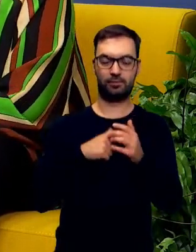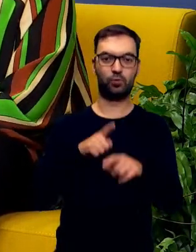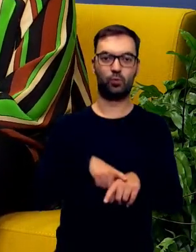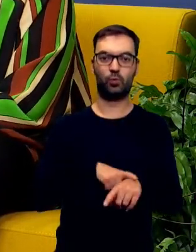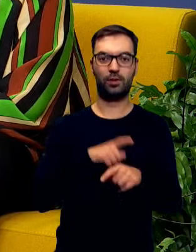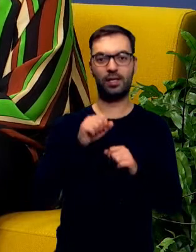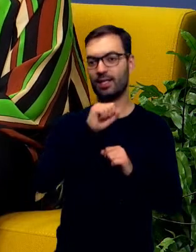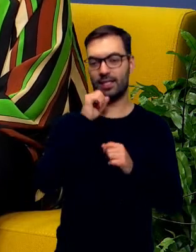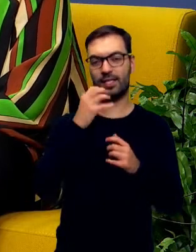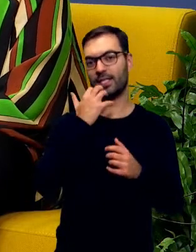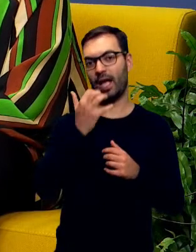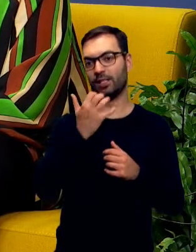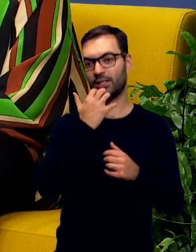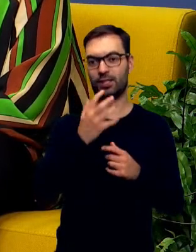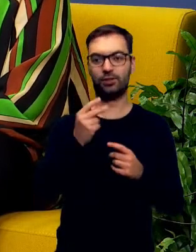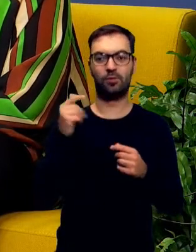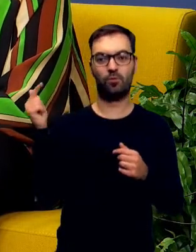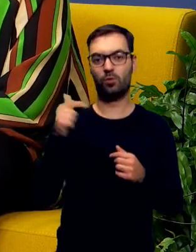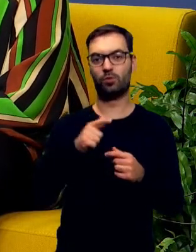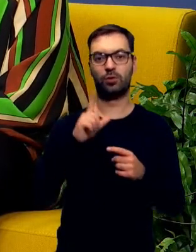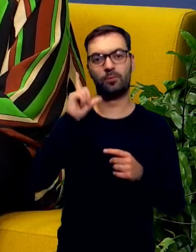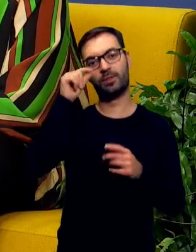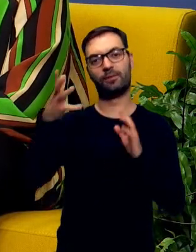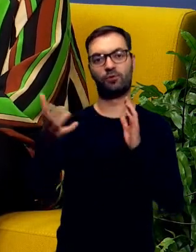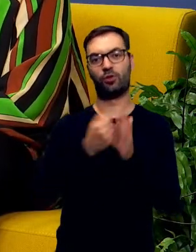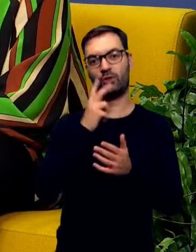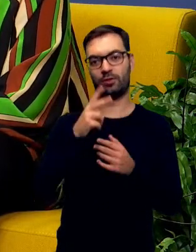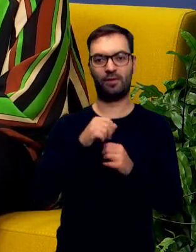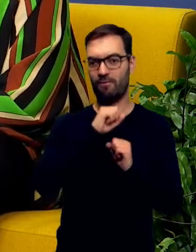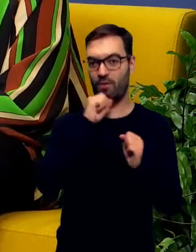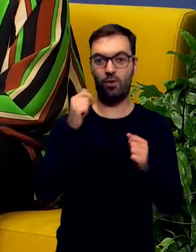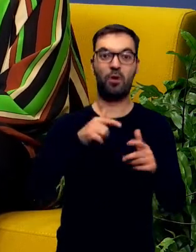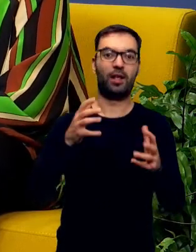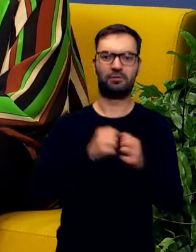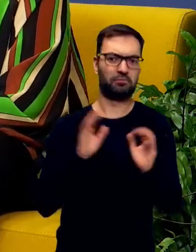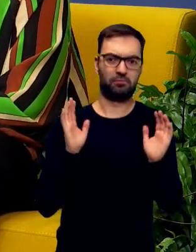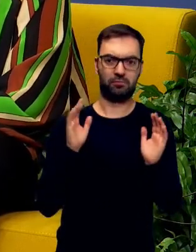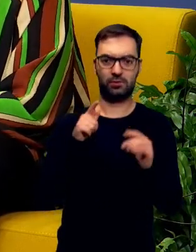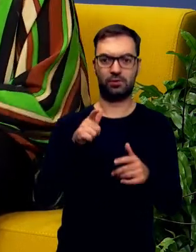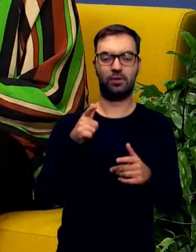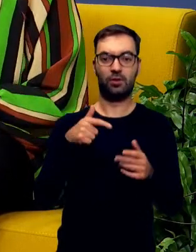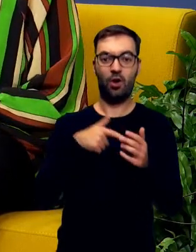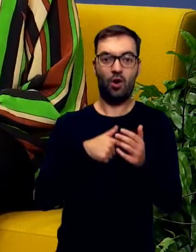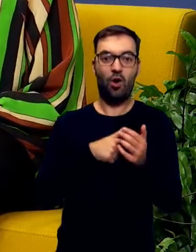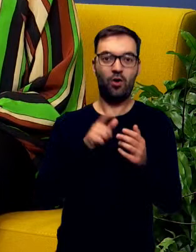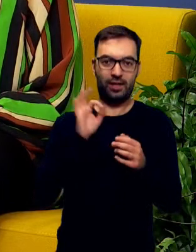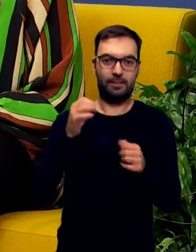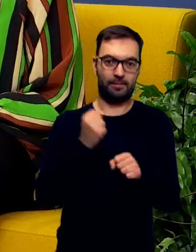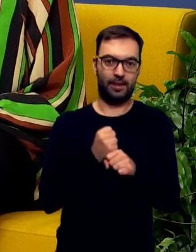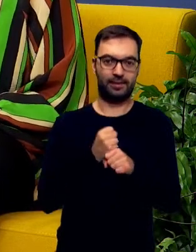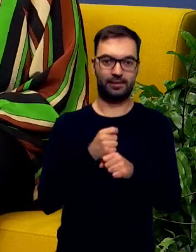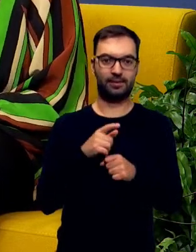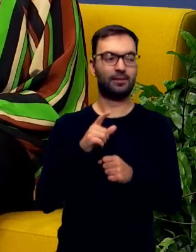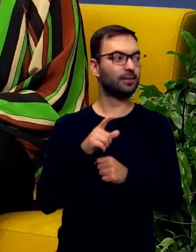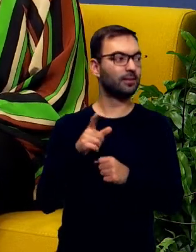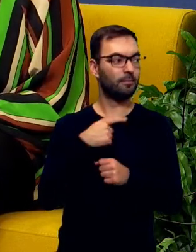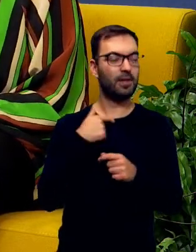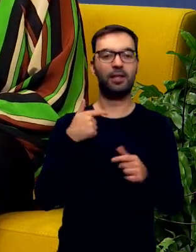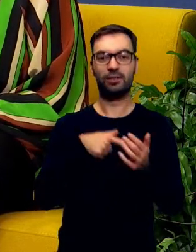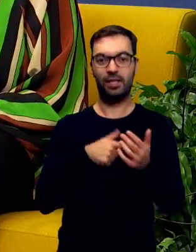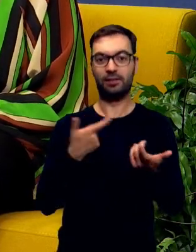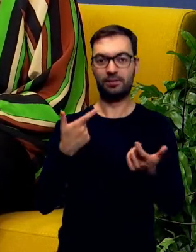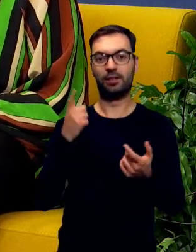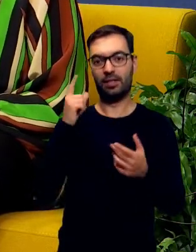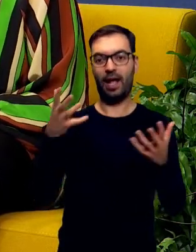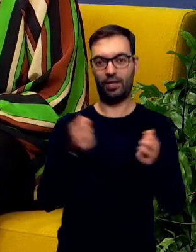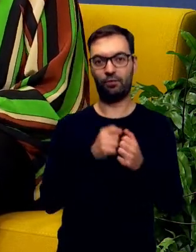czas, nigdy nie skarżyli się, że muszą po kogoś iść, tak? Mhm. Że w ogóle muszą ratować. Oni od tego są, jak to mówił Włodek Cywiński. My jesteśmy od tego,